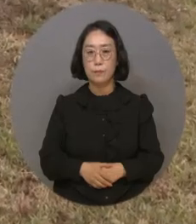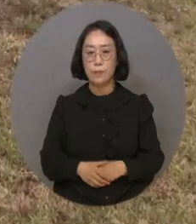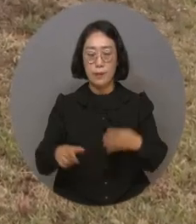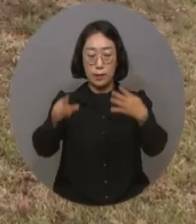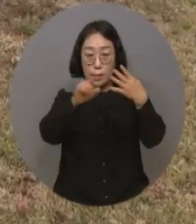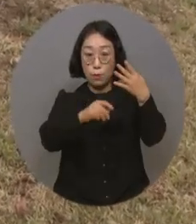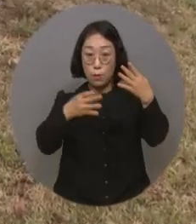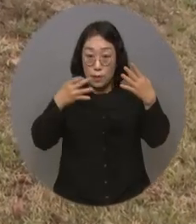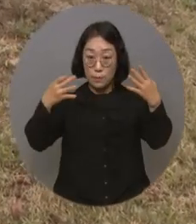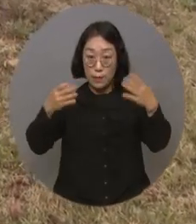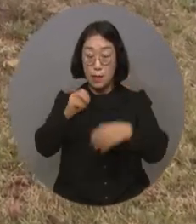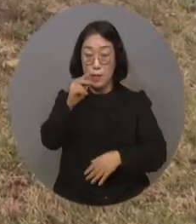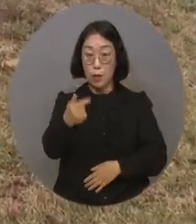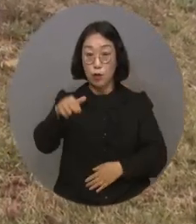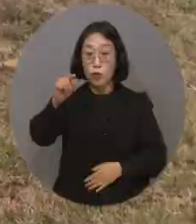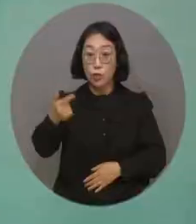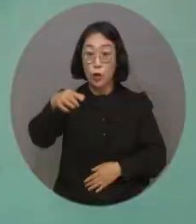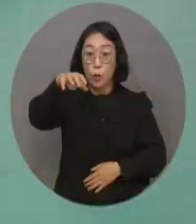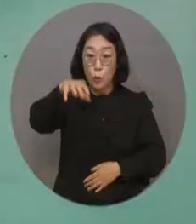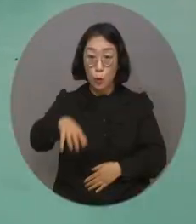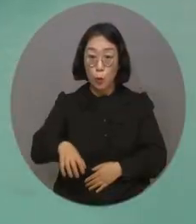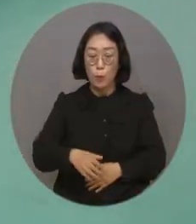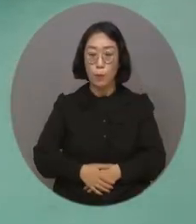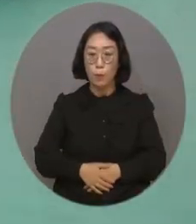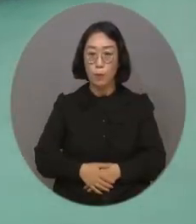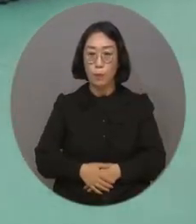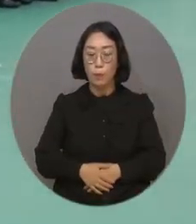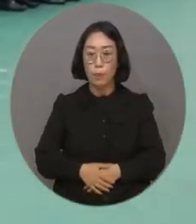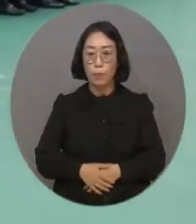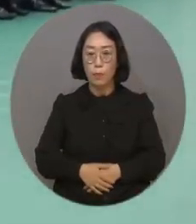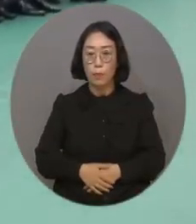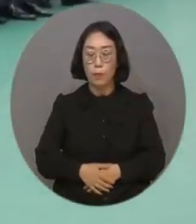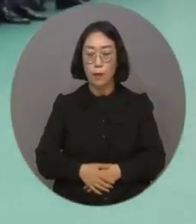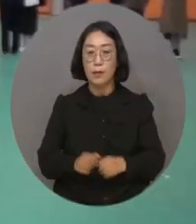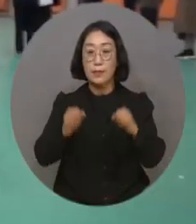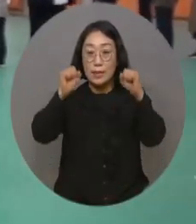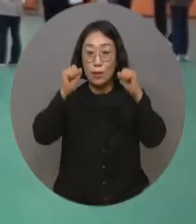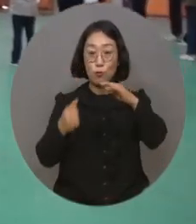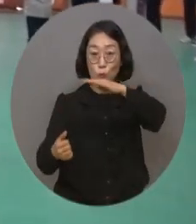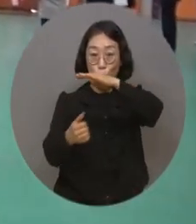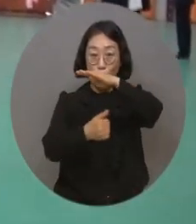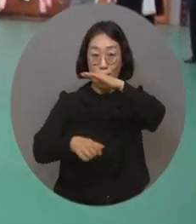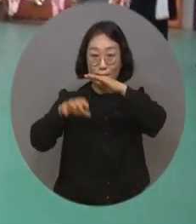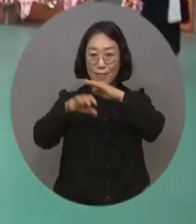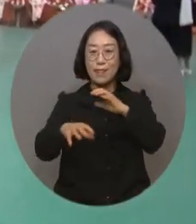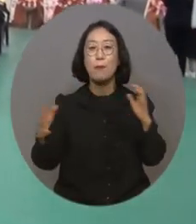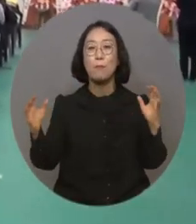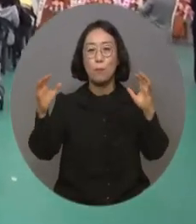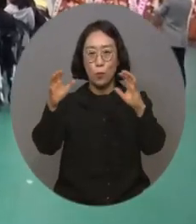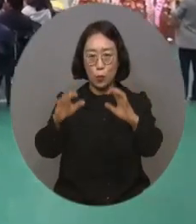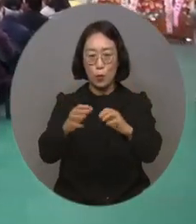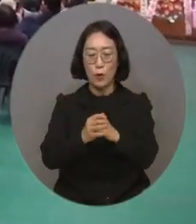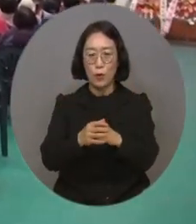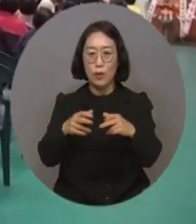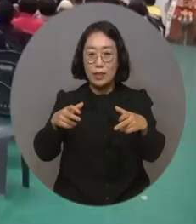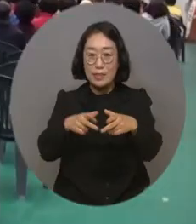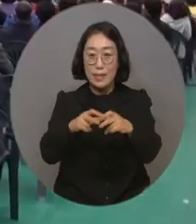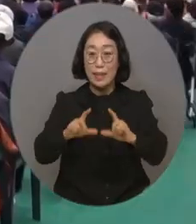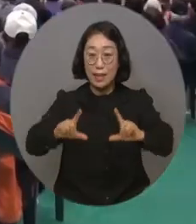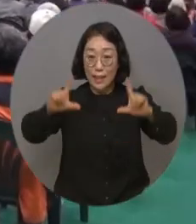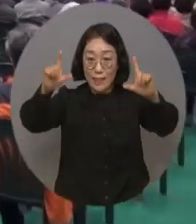지난 14일은 연천국민 600여명이 수레올 아트홀 체육관에 모였습니다 4월 장애인이 날 행사가 국민의